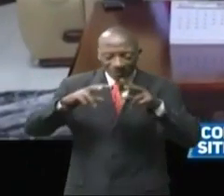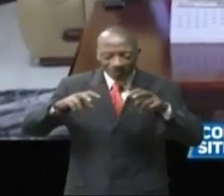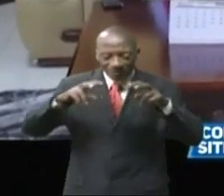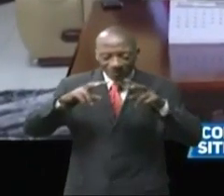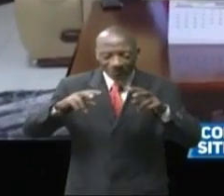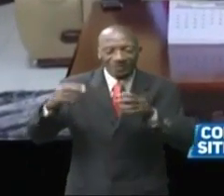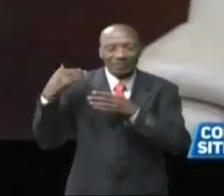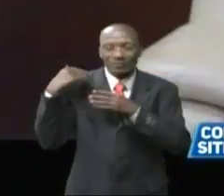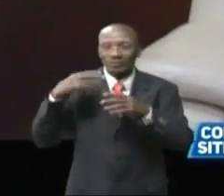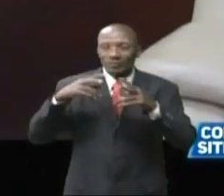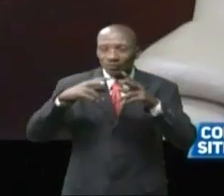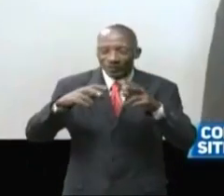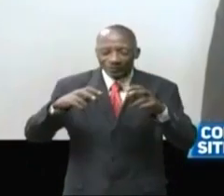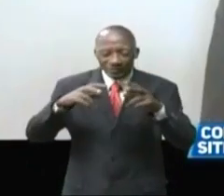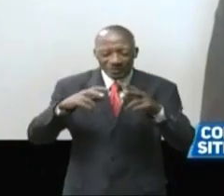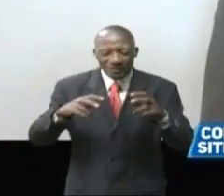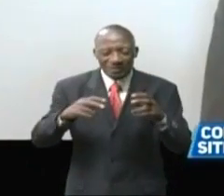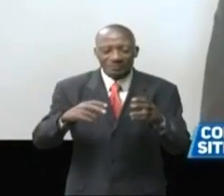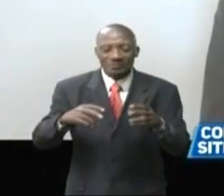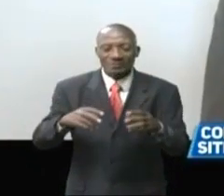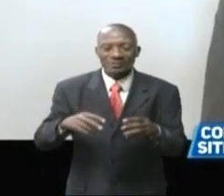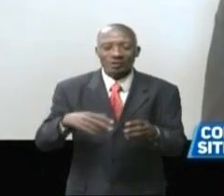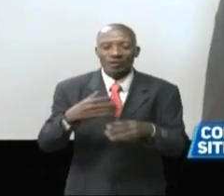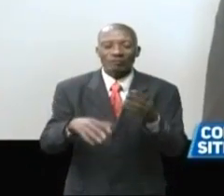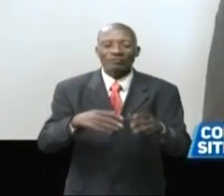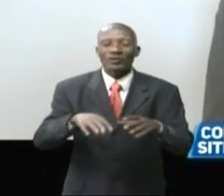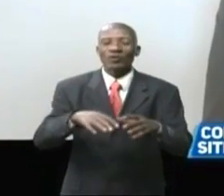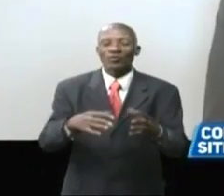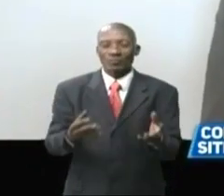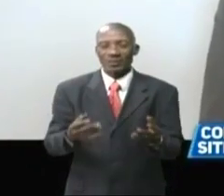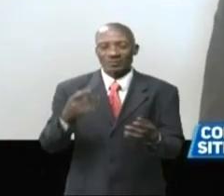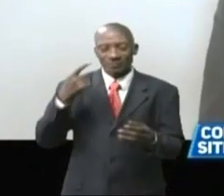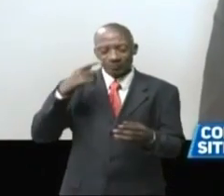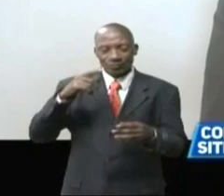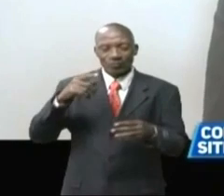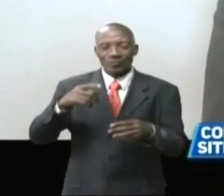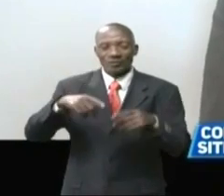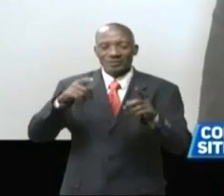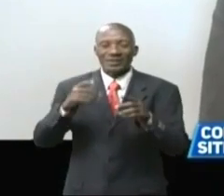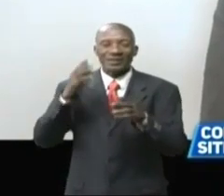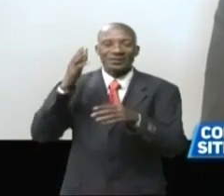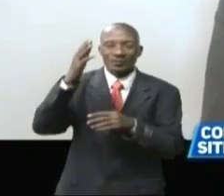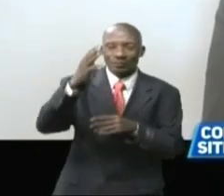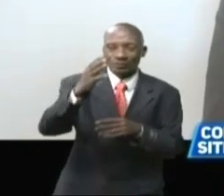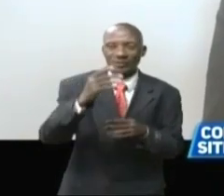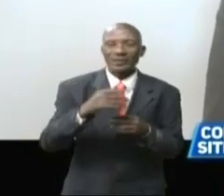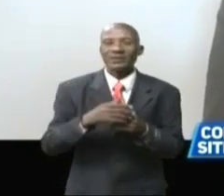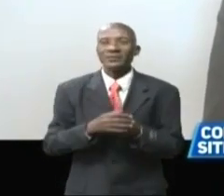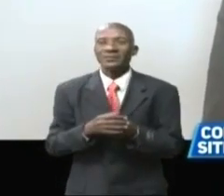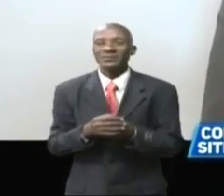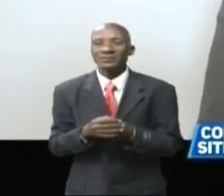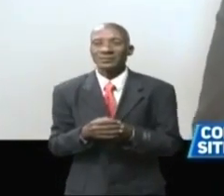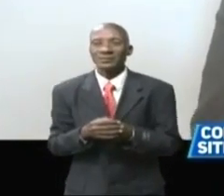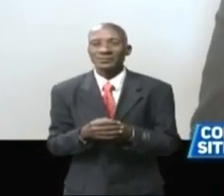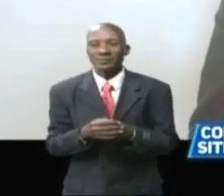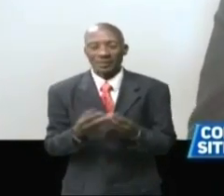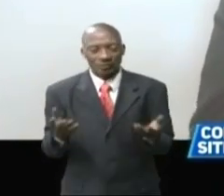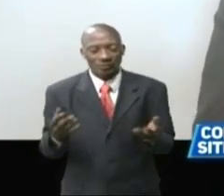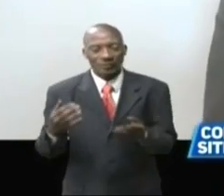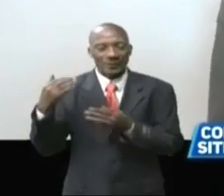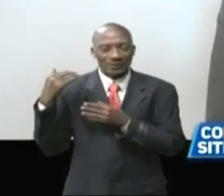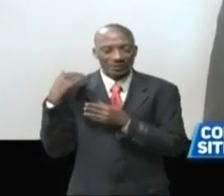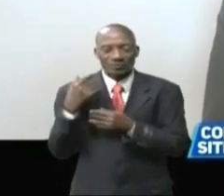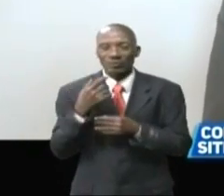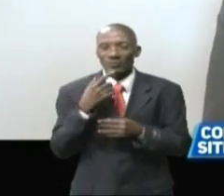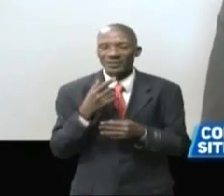l'Acoprim, ex-ONEL. La mission d'Acoprim, c'est une mission très noble. Et il a encouragé la construction de nouvelles villes